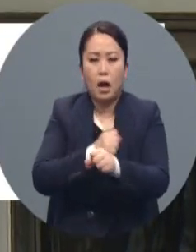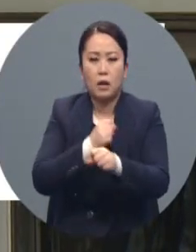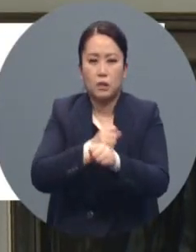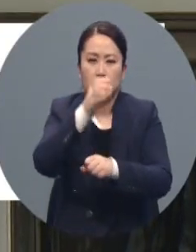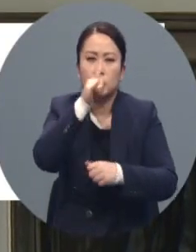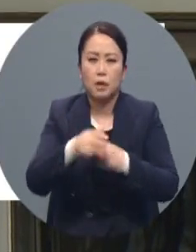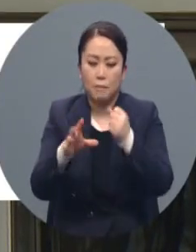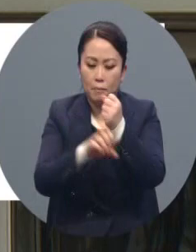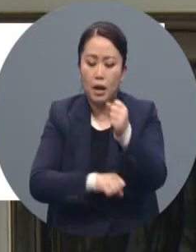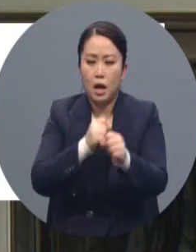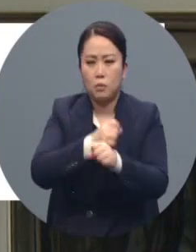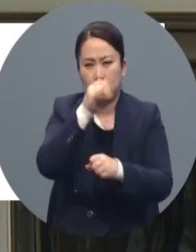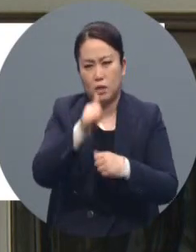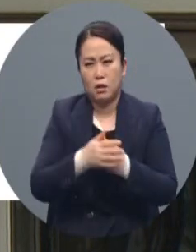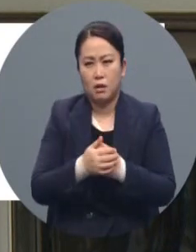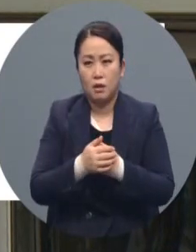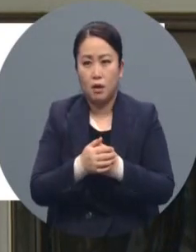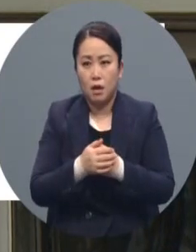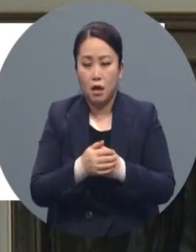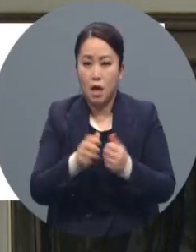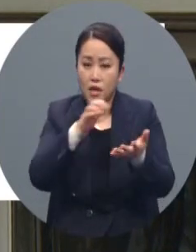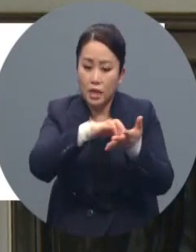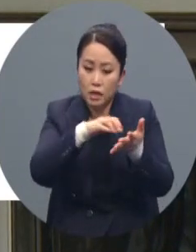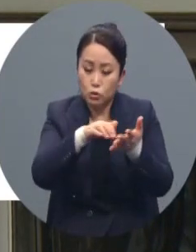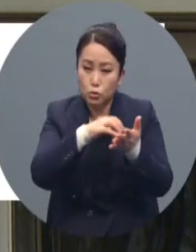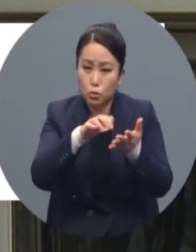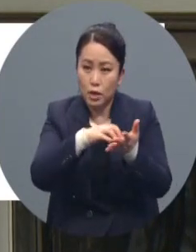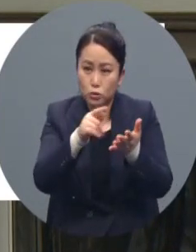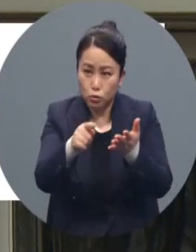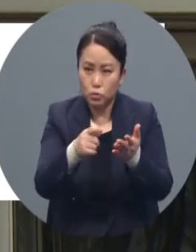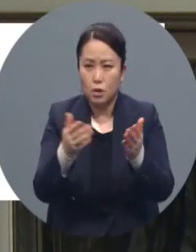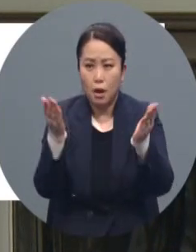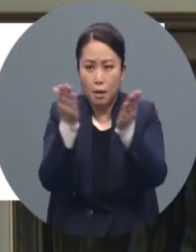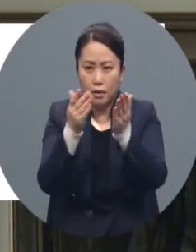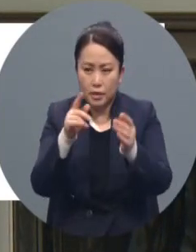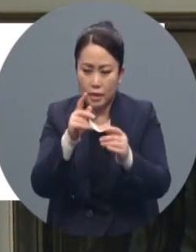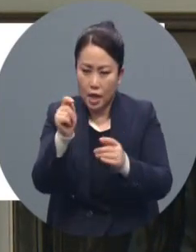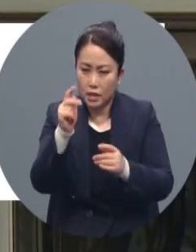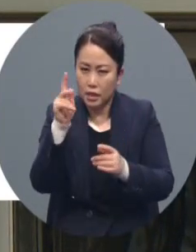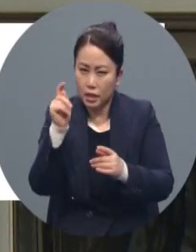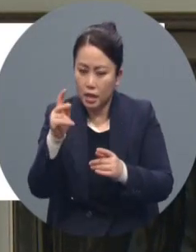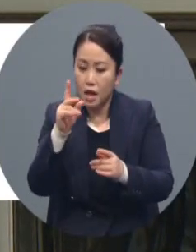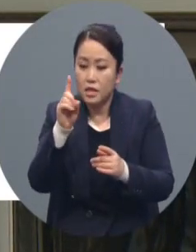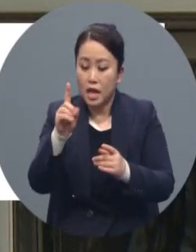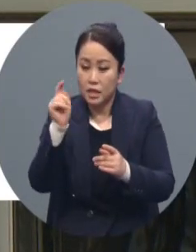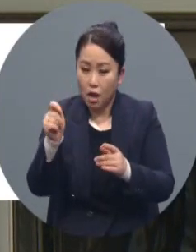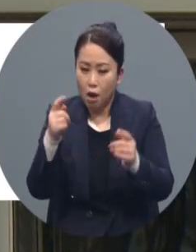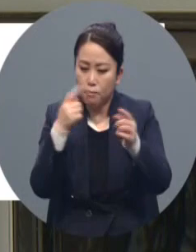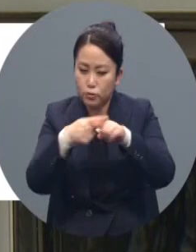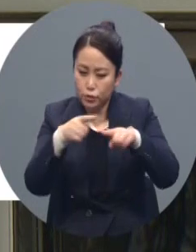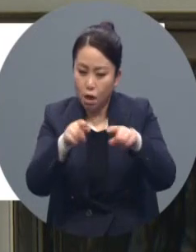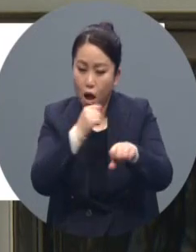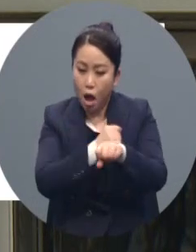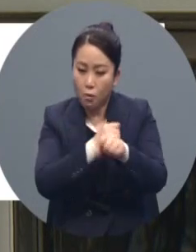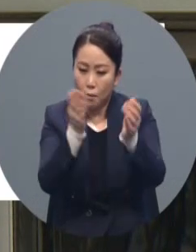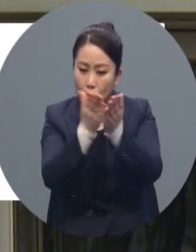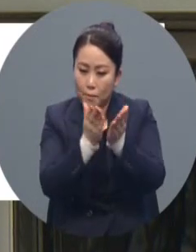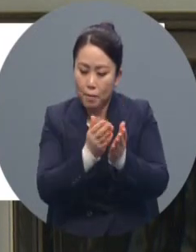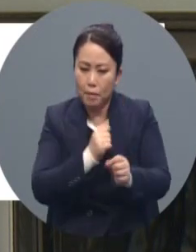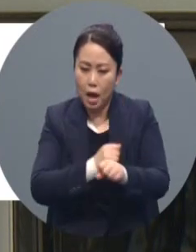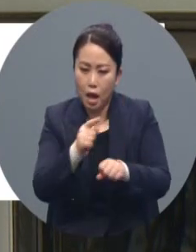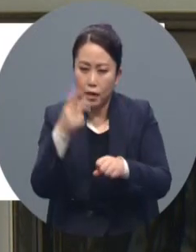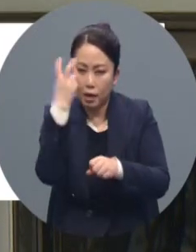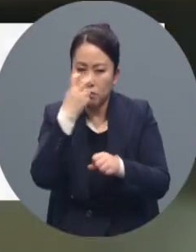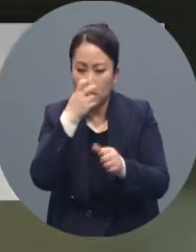보고 분석하고 이런 인력이 지금 시에 없습니다. 인력이 100% 보충이 안 되기 때문에 이제 그런 거를